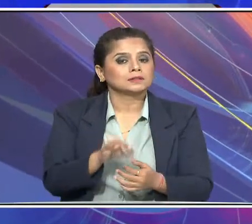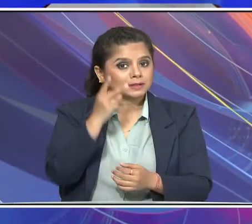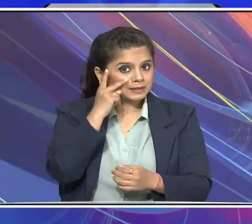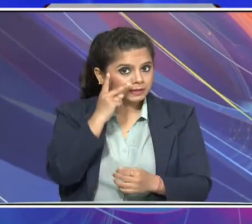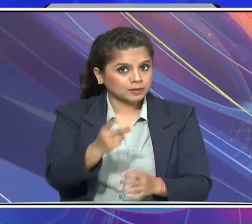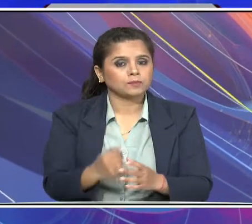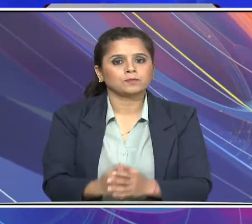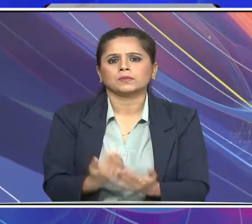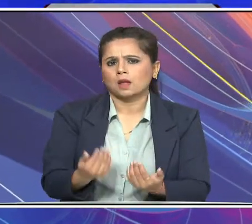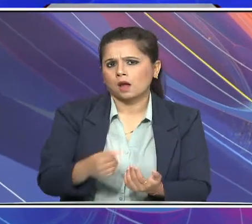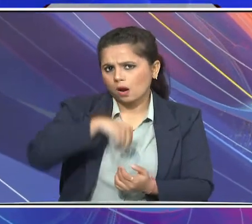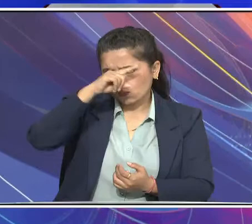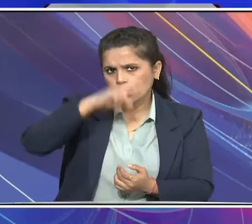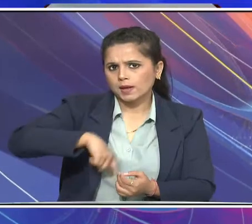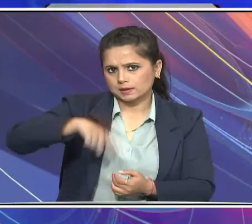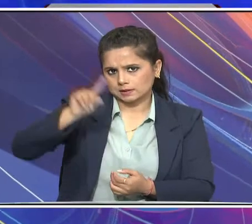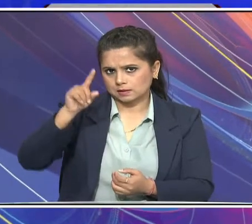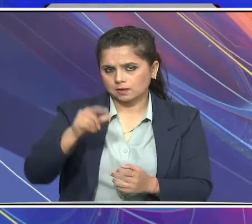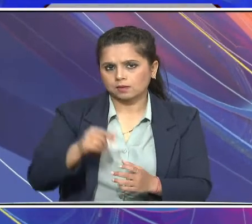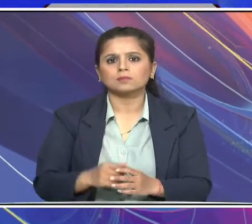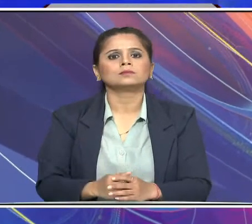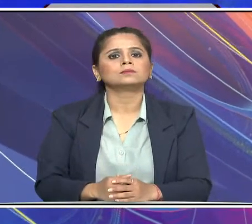देश में